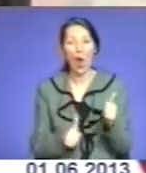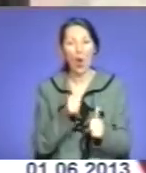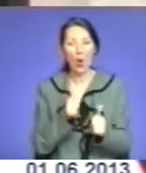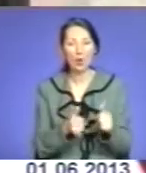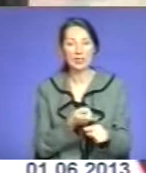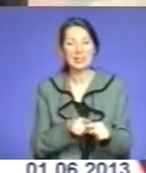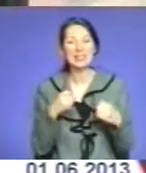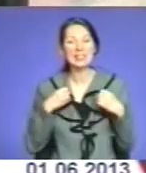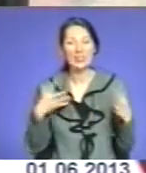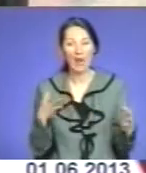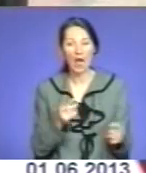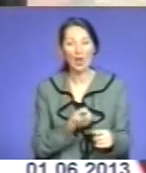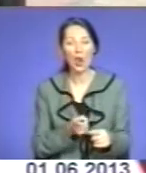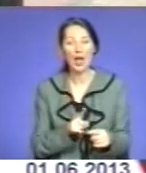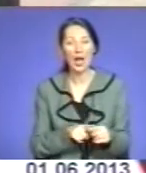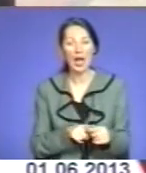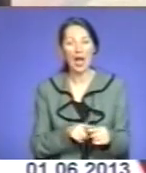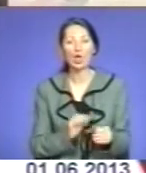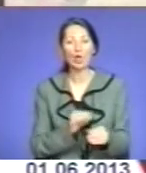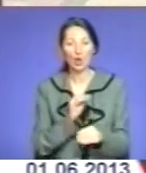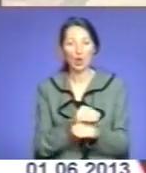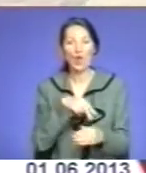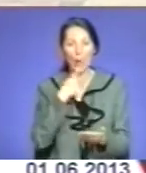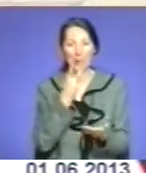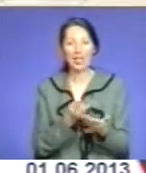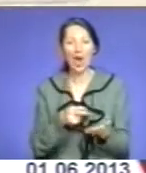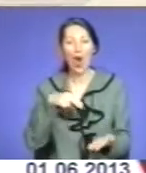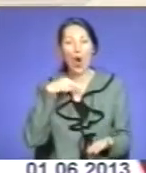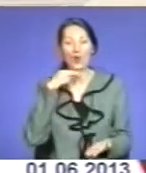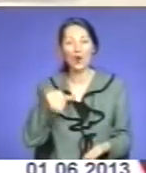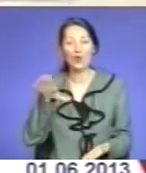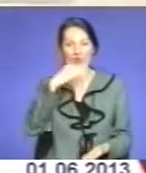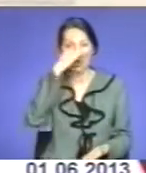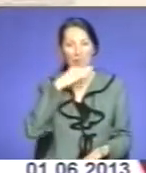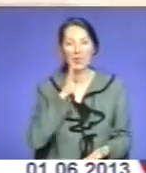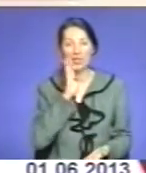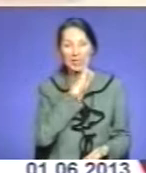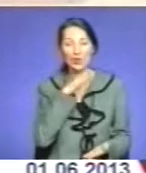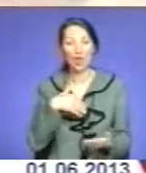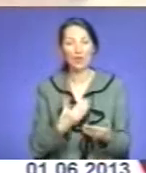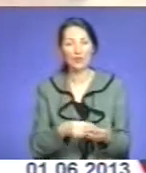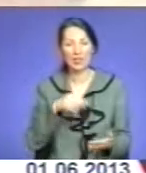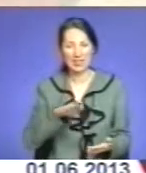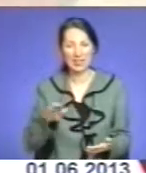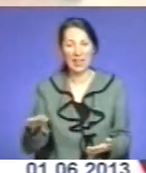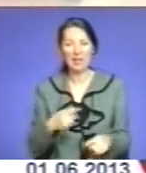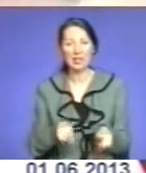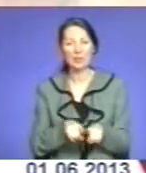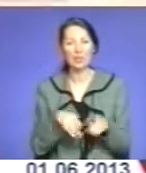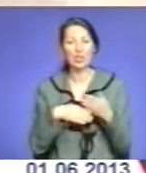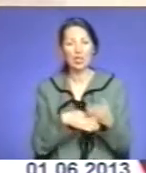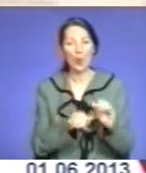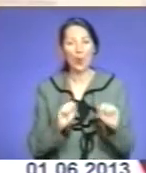свято, яке додатково привертає увагу всіх батьків до своїх дітей. І таким чином ми собі можемо